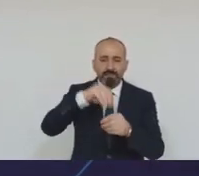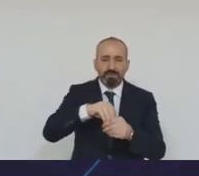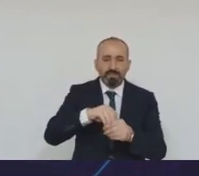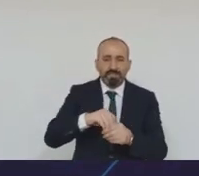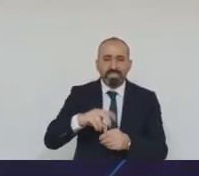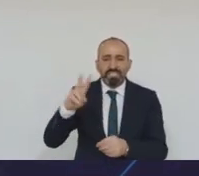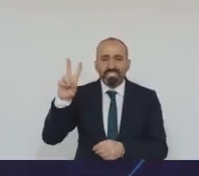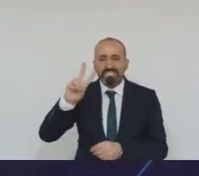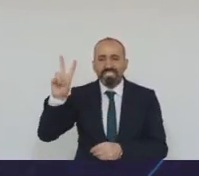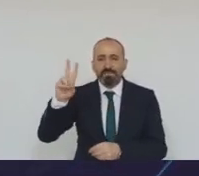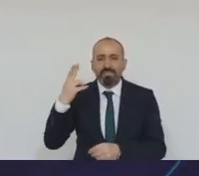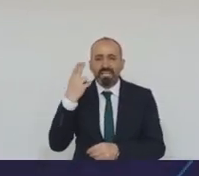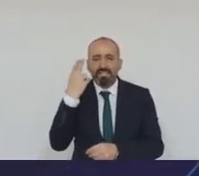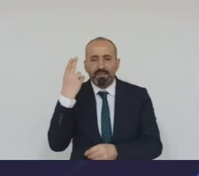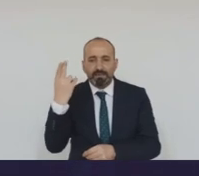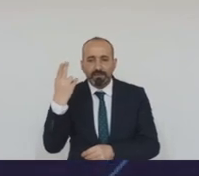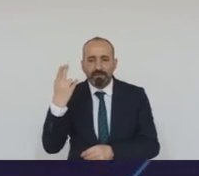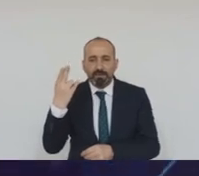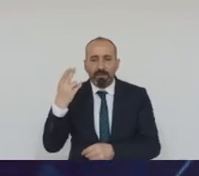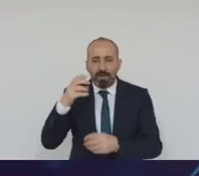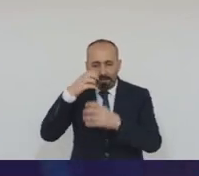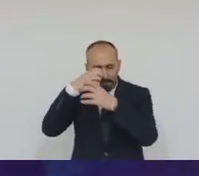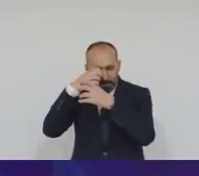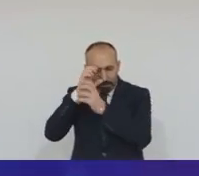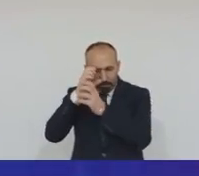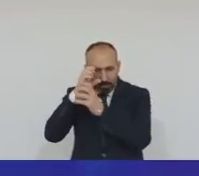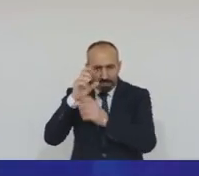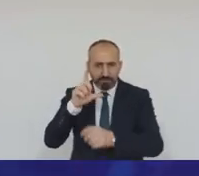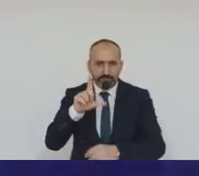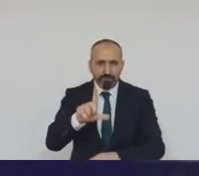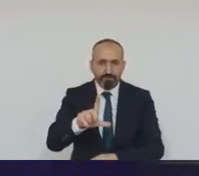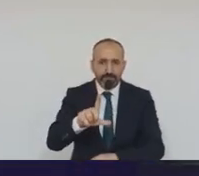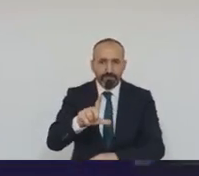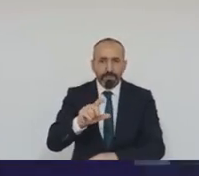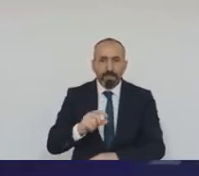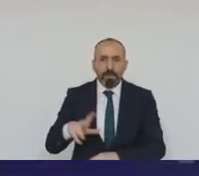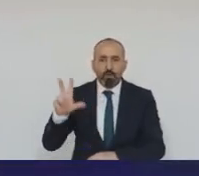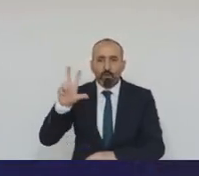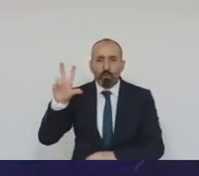ait 27 laboratuvar,